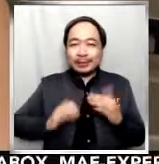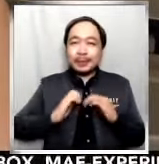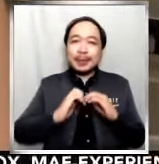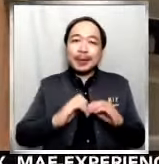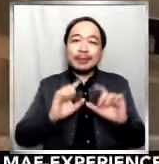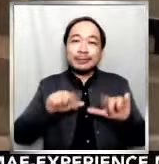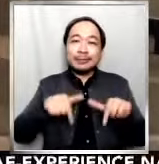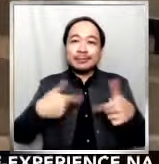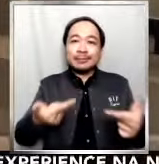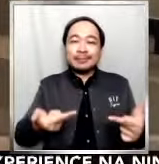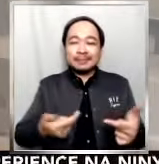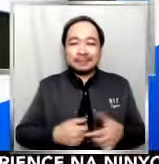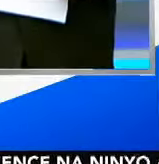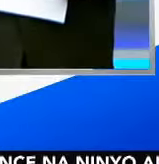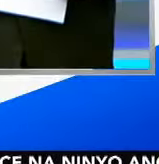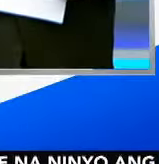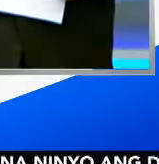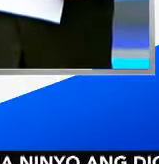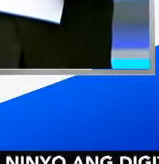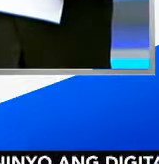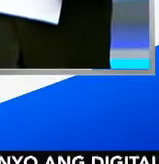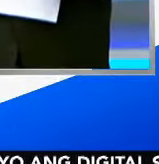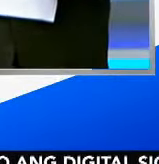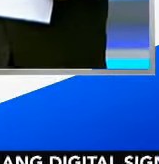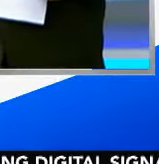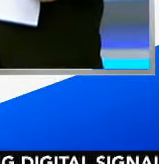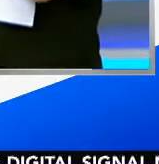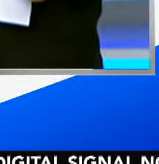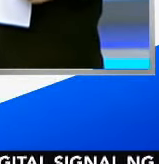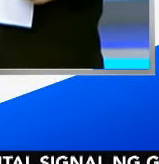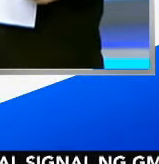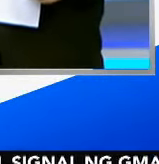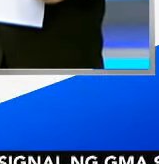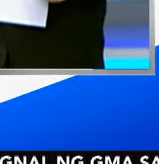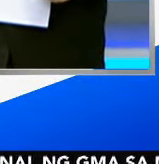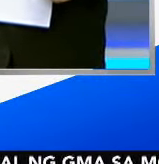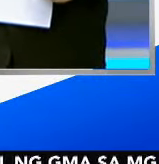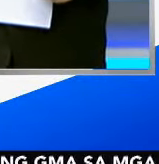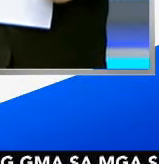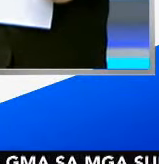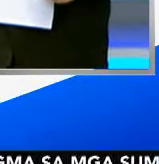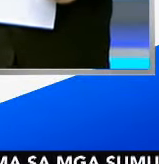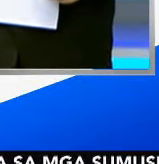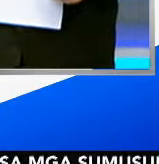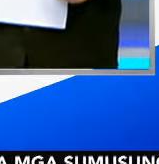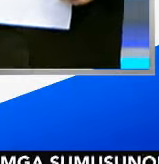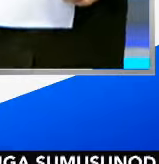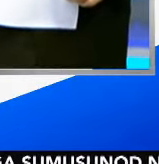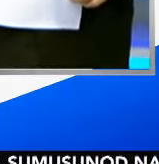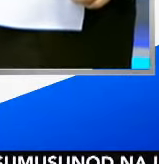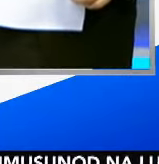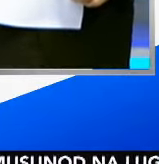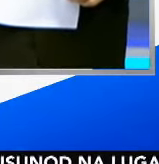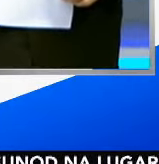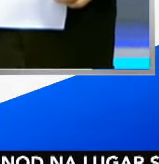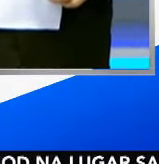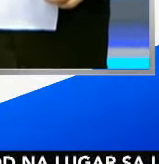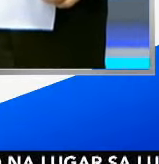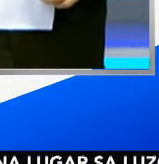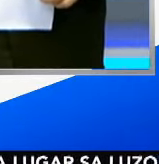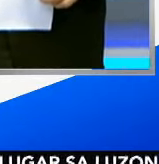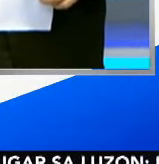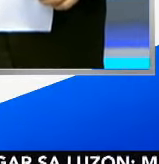Vicky. Thank you, Iya. Salamat, Iya. Sayang na miss yung sayaw. Wala yata sayaw ngayon, ah. Give na salamat,